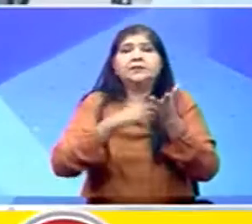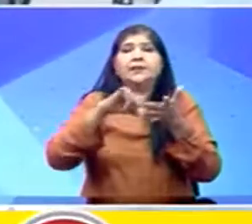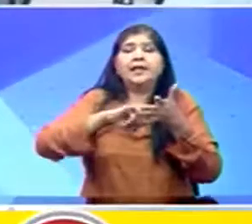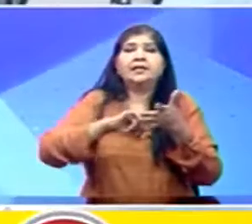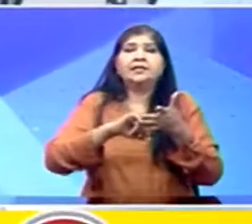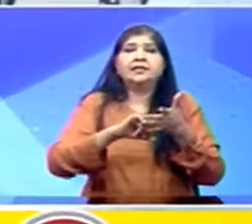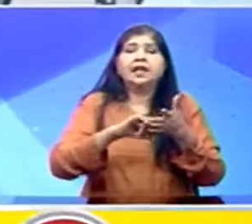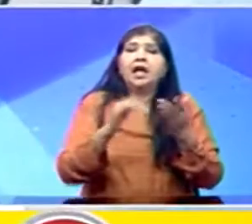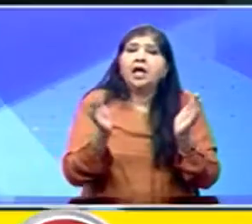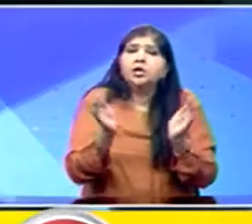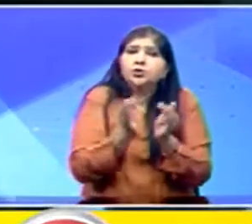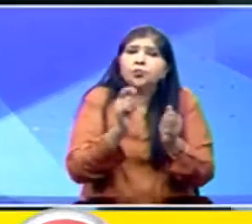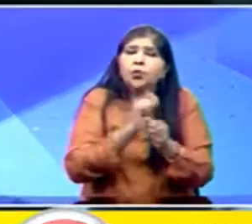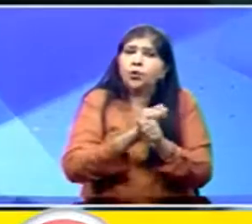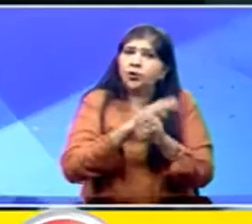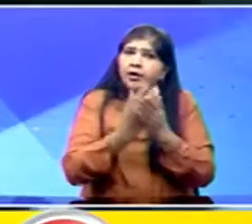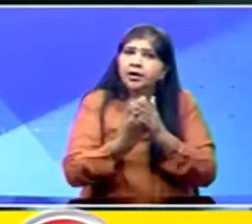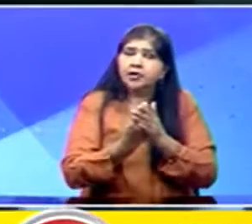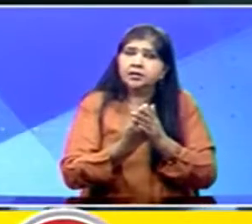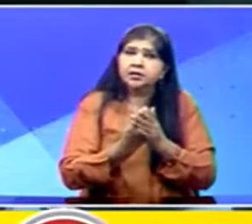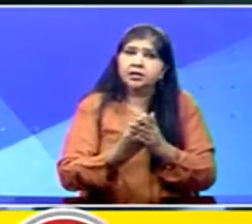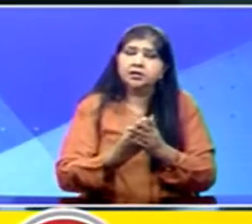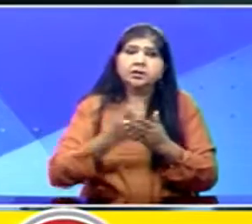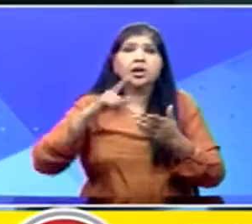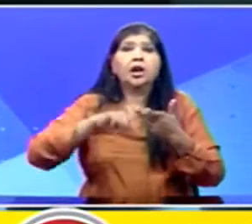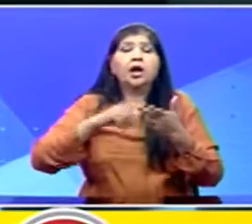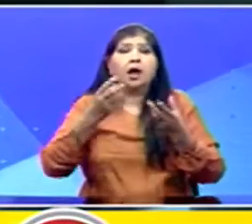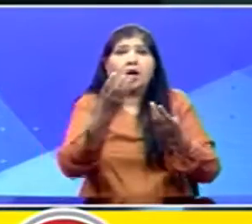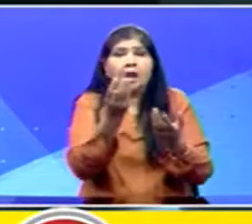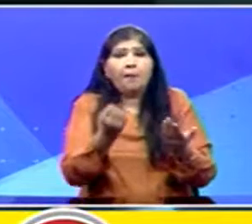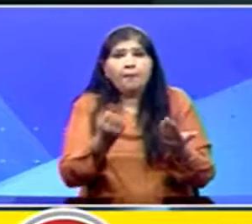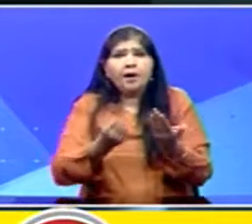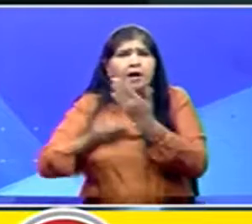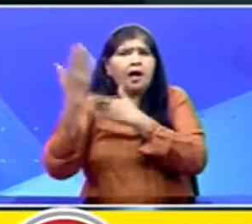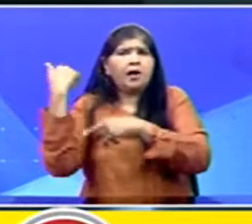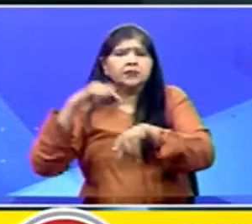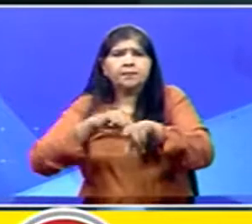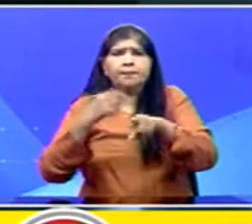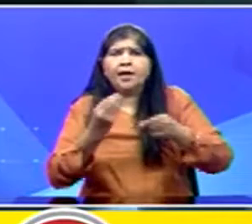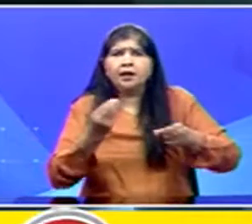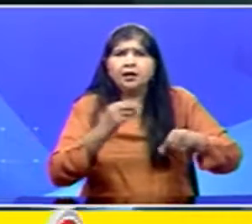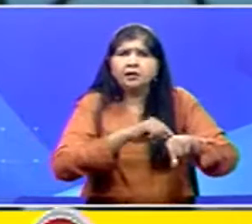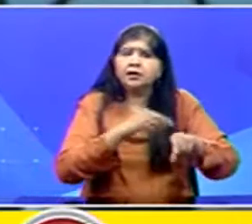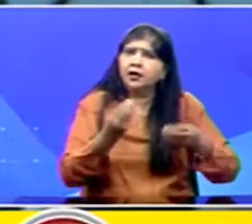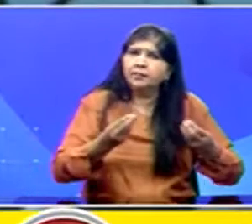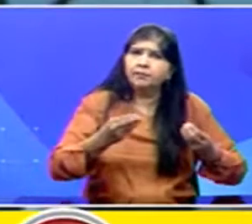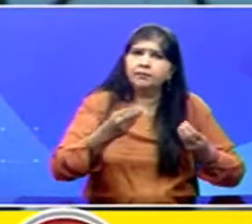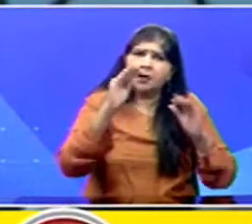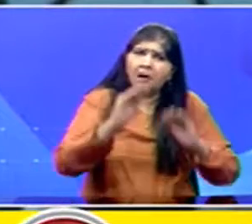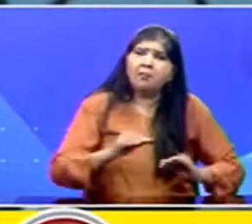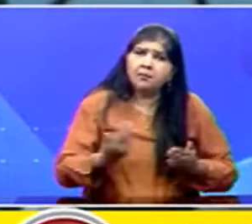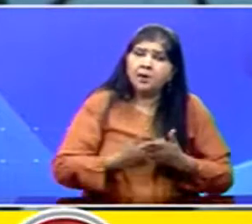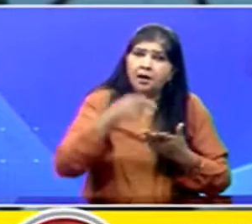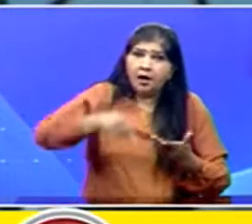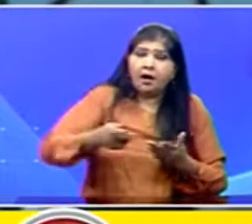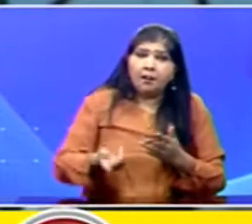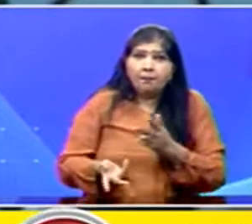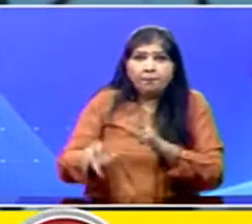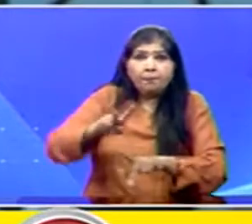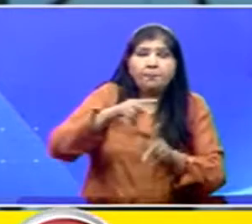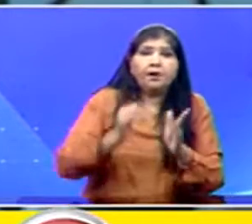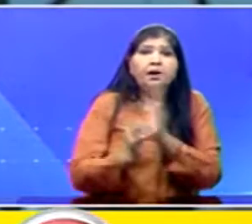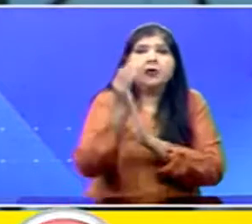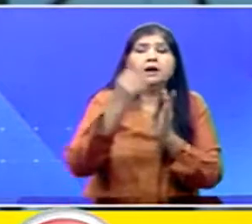संख्या और स्पीड को ही ले लीजे आज से कुछ साल पहरे तक हमारे देश